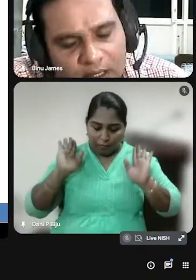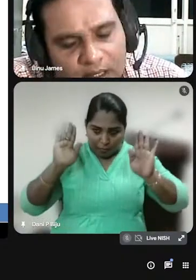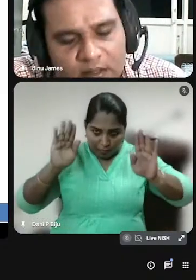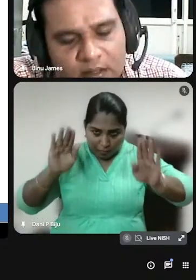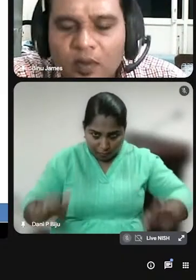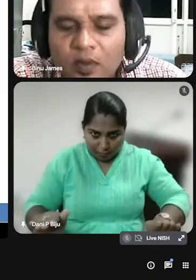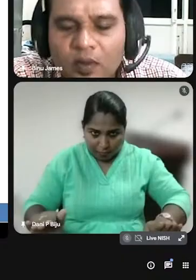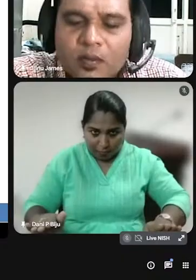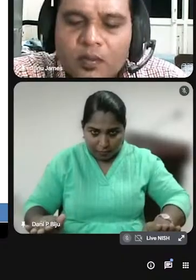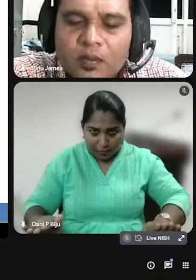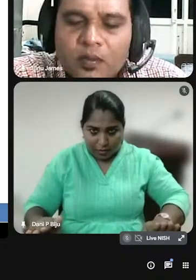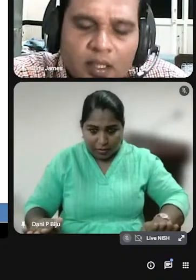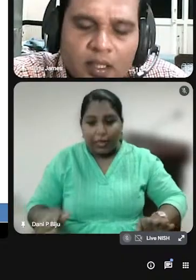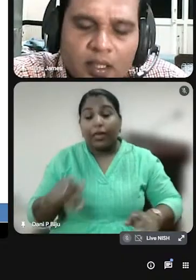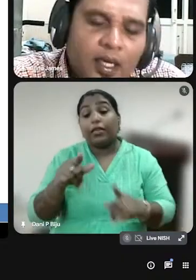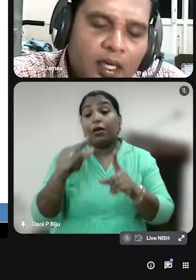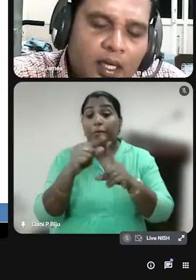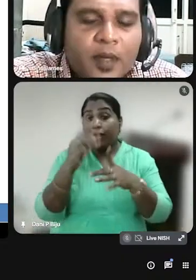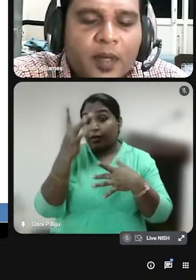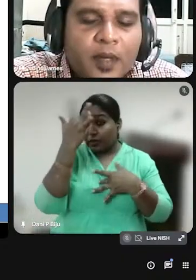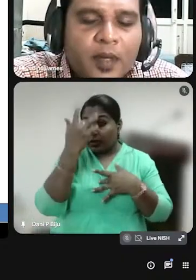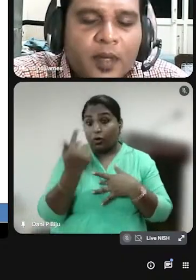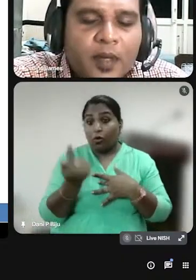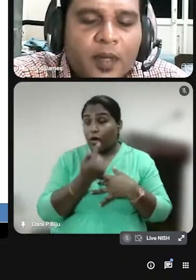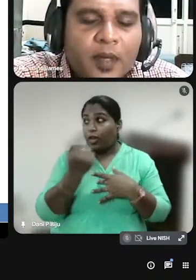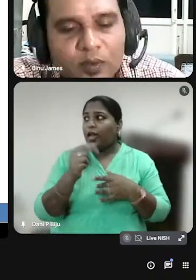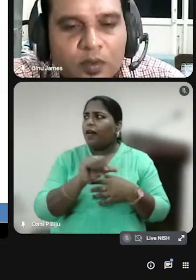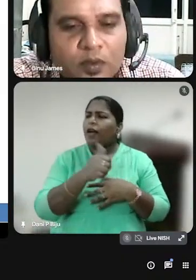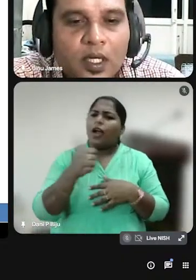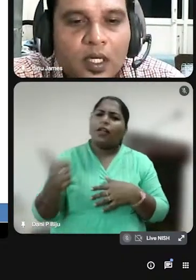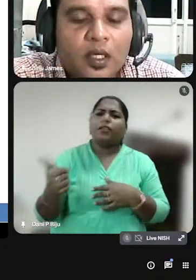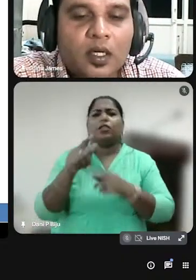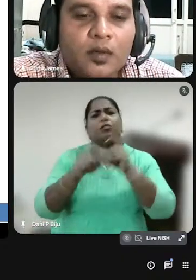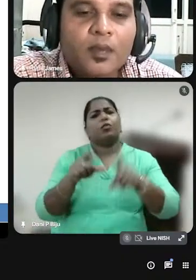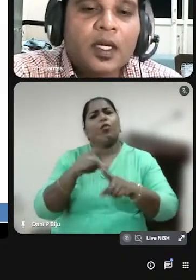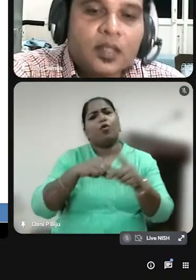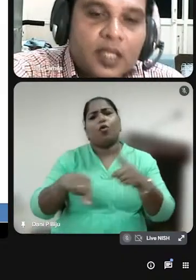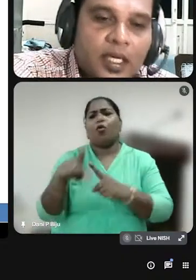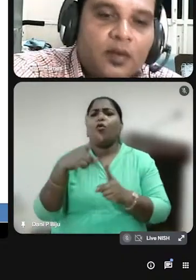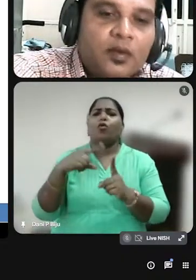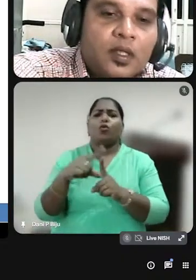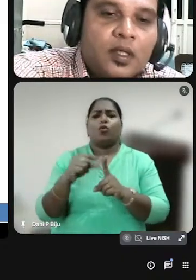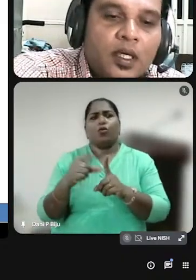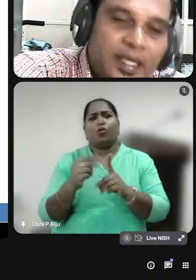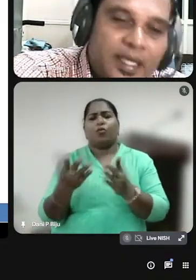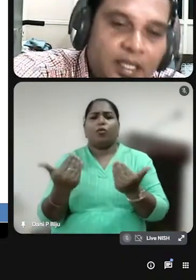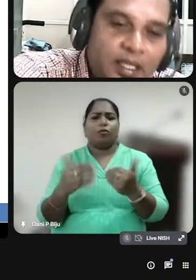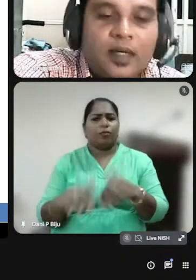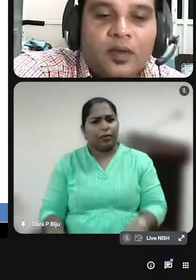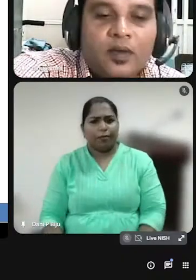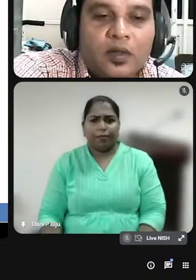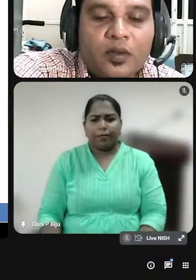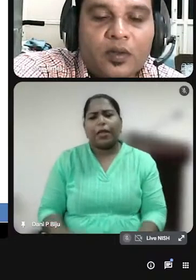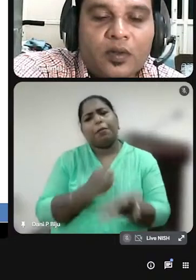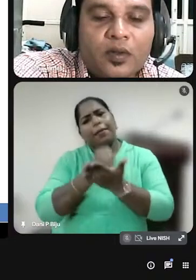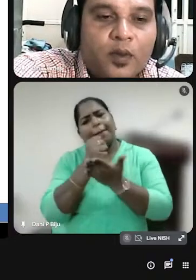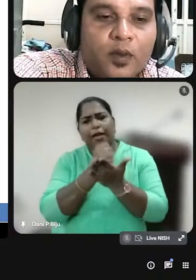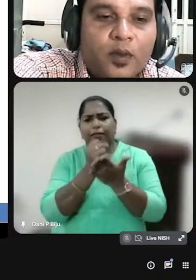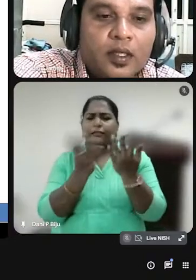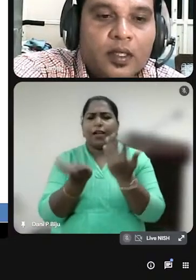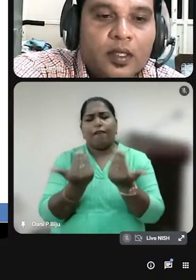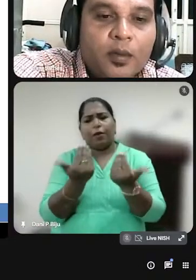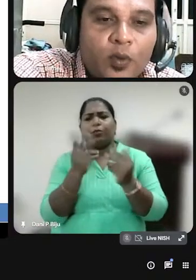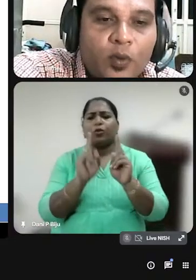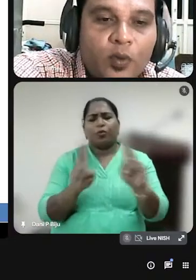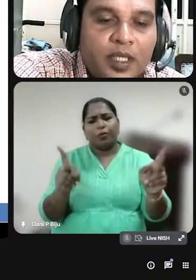ഇത് പാർക്കിൻസൺസ് രോഗമുള്ളവർക്ക് മാത്രമല്ല, അല്ലാതെ പ്രായമായിട്ട് എണീക്കാൻ ബുദ്ധിമുട്ടുള്ള ആൾക്കാർക്കും ചെയ്യാവുന്ന, പരിശീലിക്കാവുന്ന ഒരു